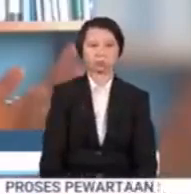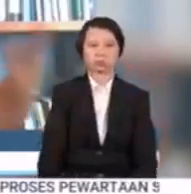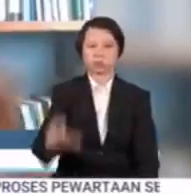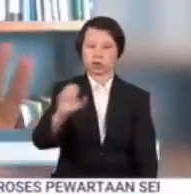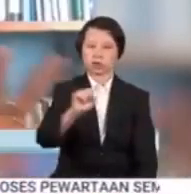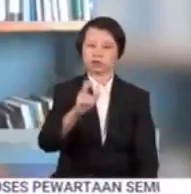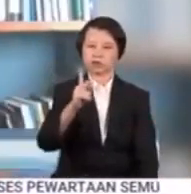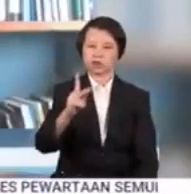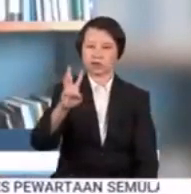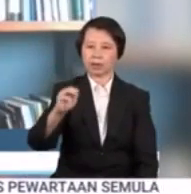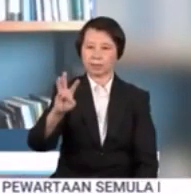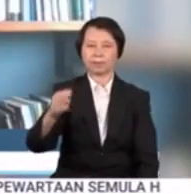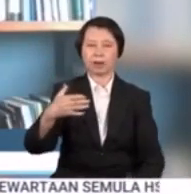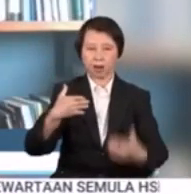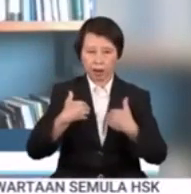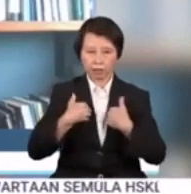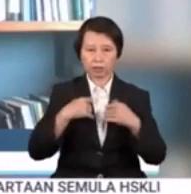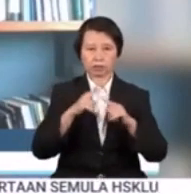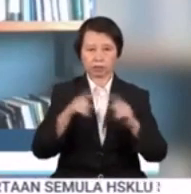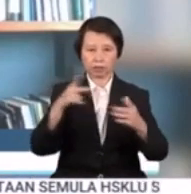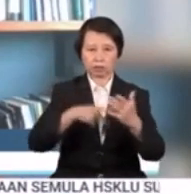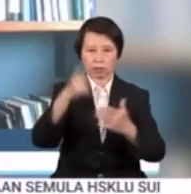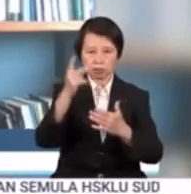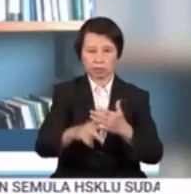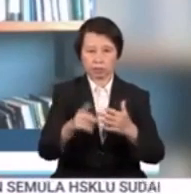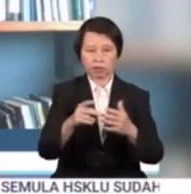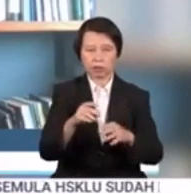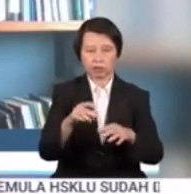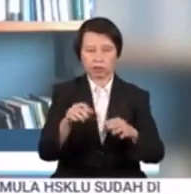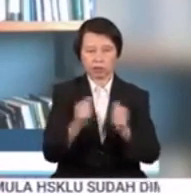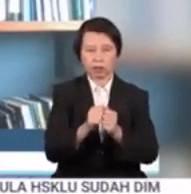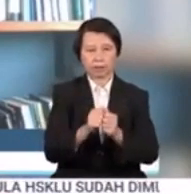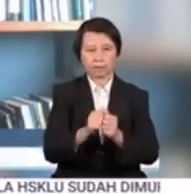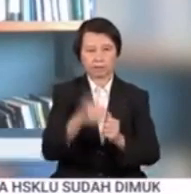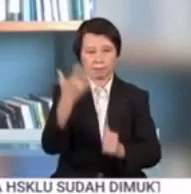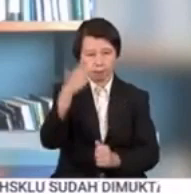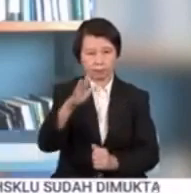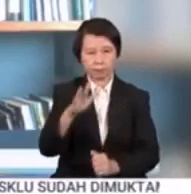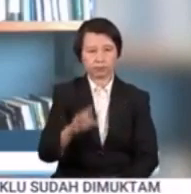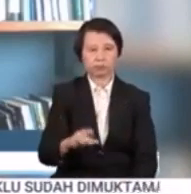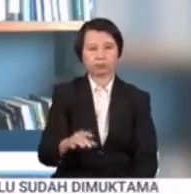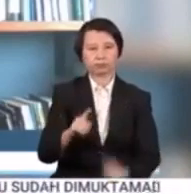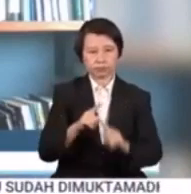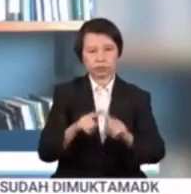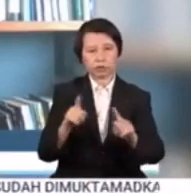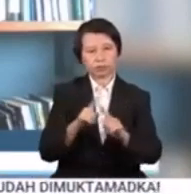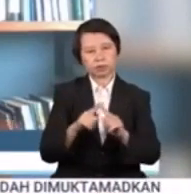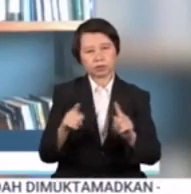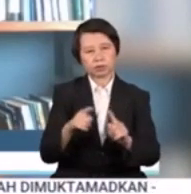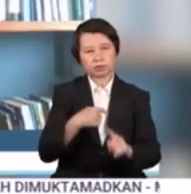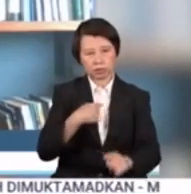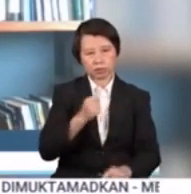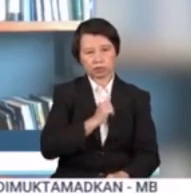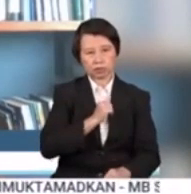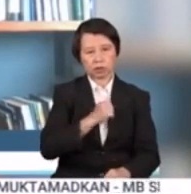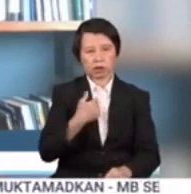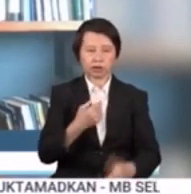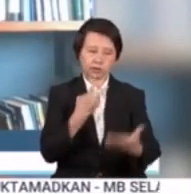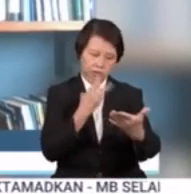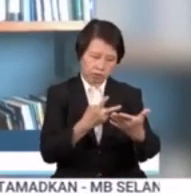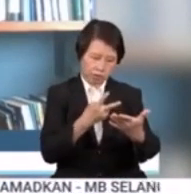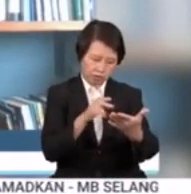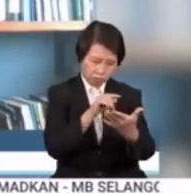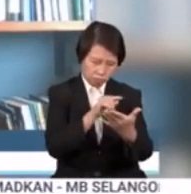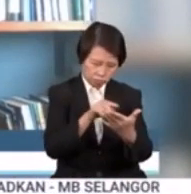dia ada kan program klik dengan bijak kan, tapi saya sendiri pernah tengok dia punya